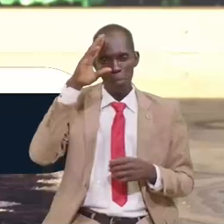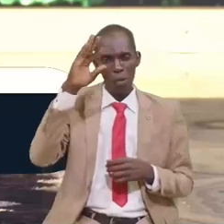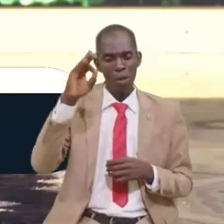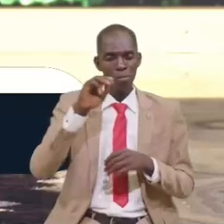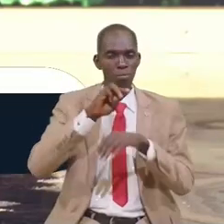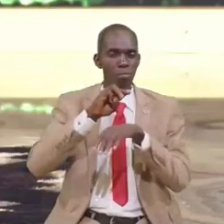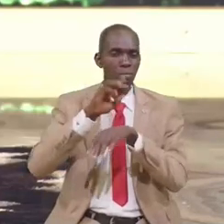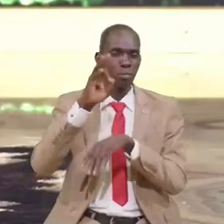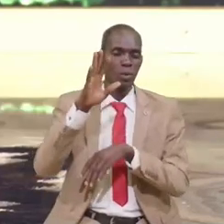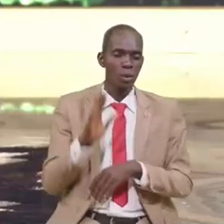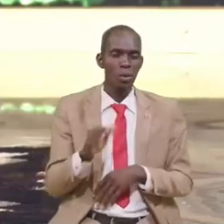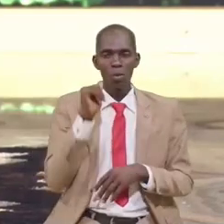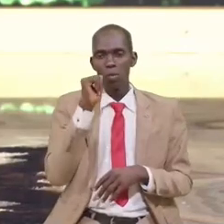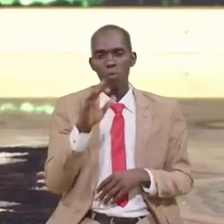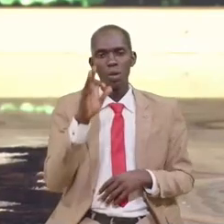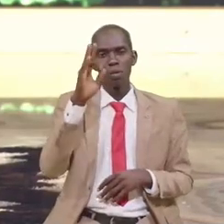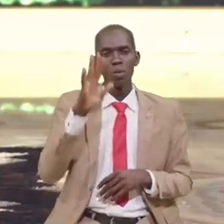pas